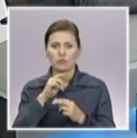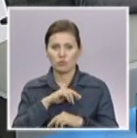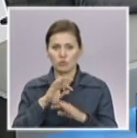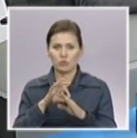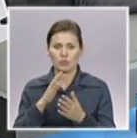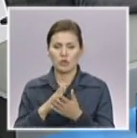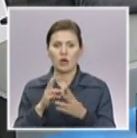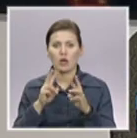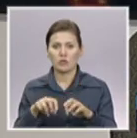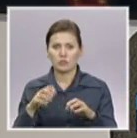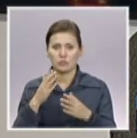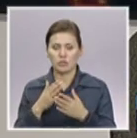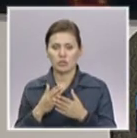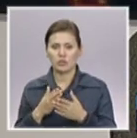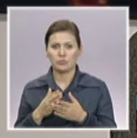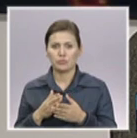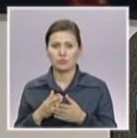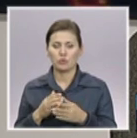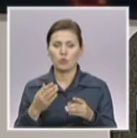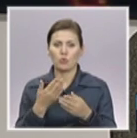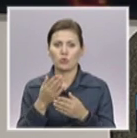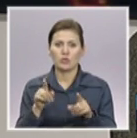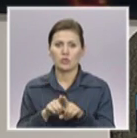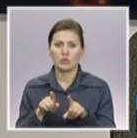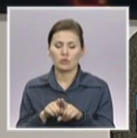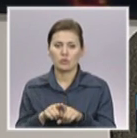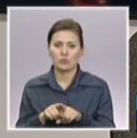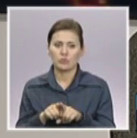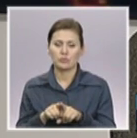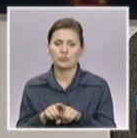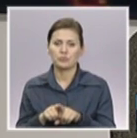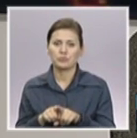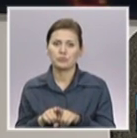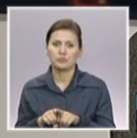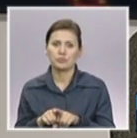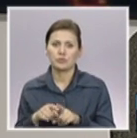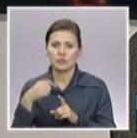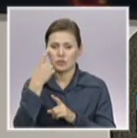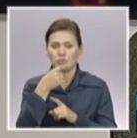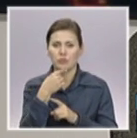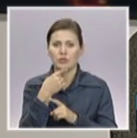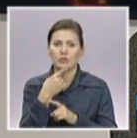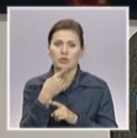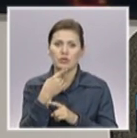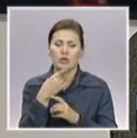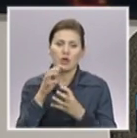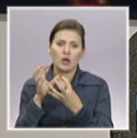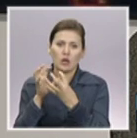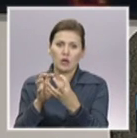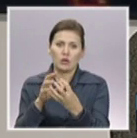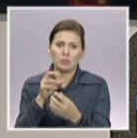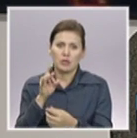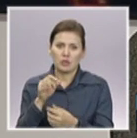жатырмыз, қарастырып жатыр. Басында айтып кеттім ғой, мынау жеке меншік